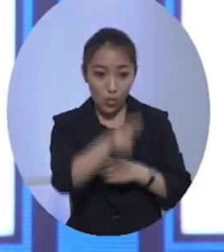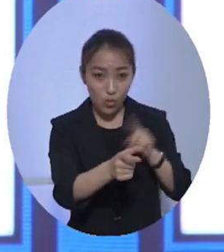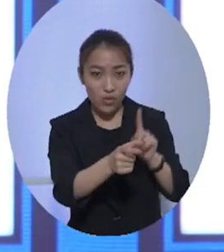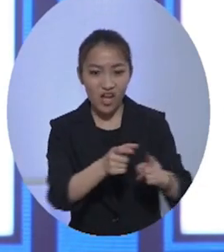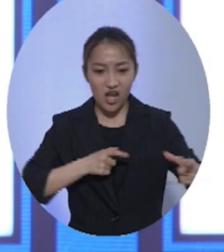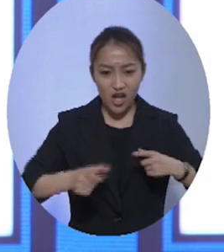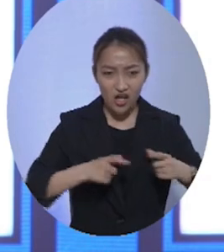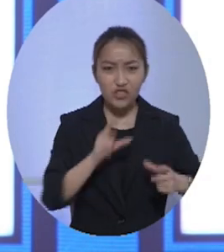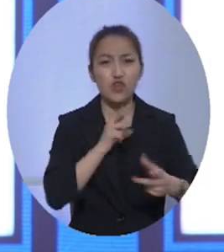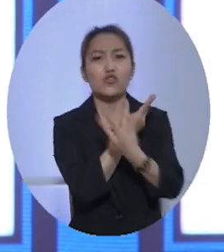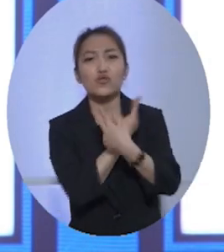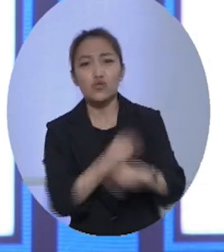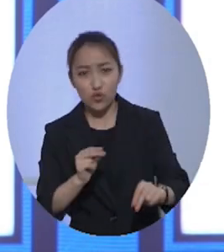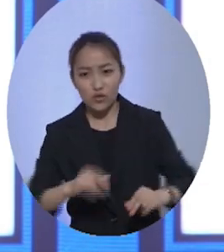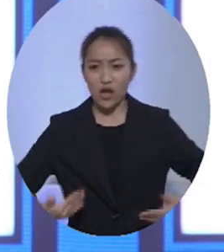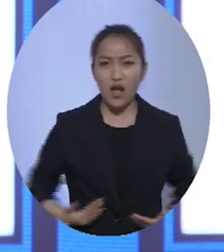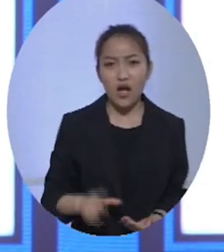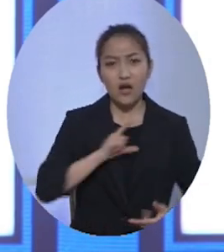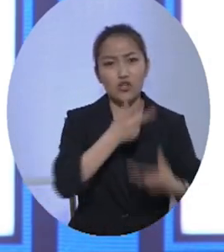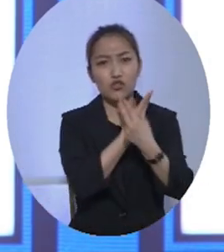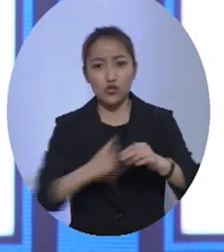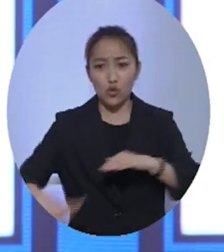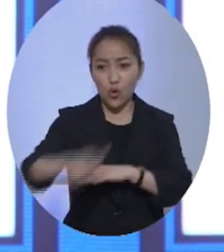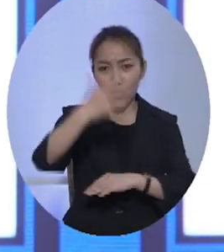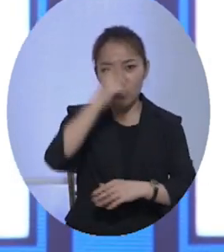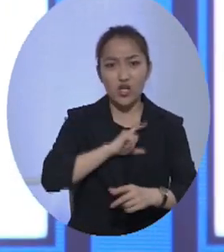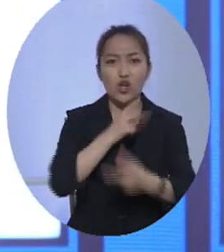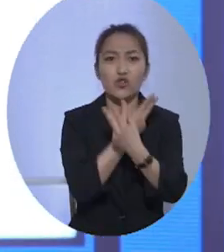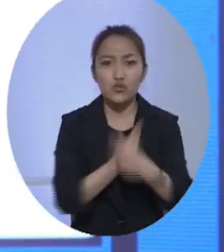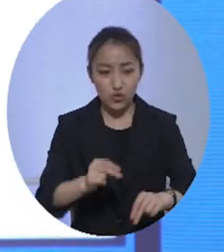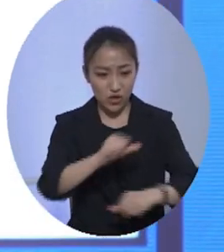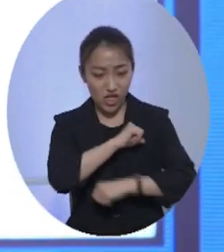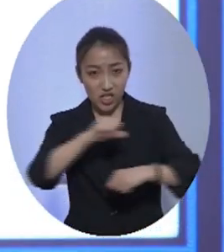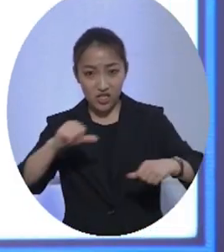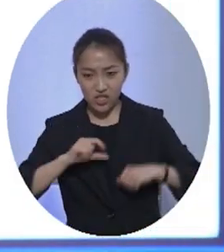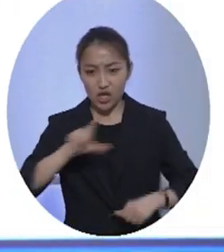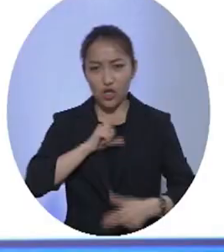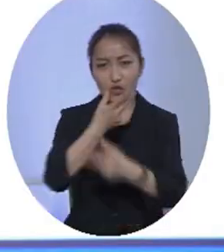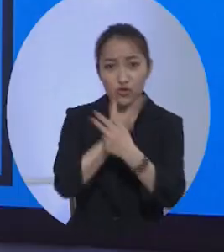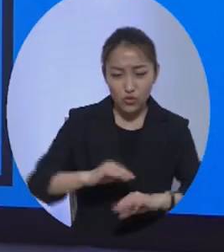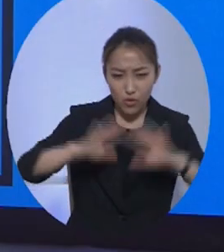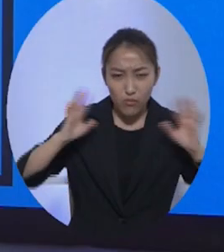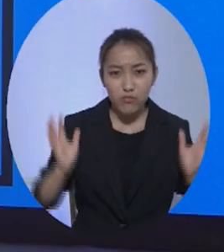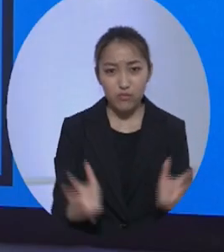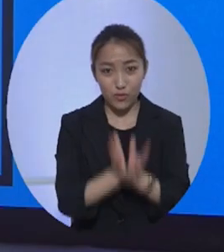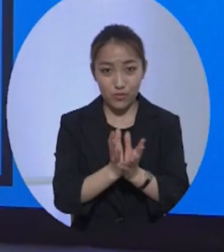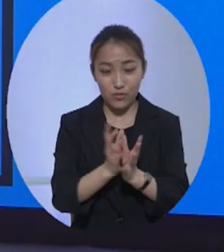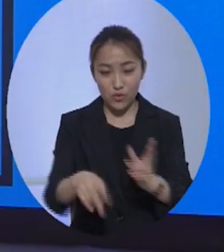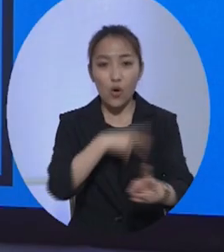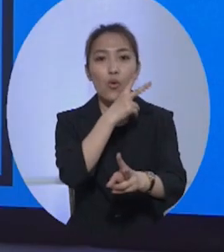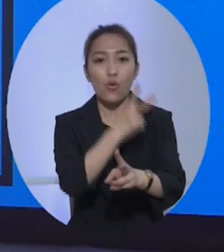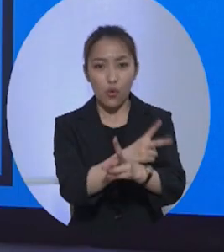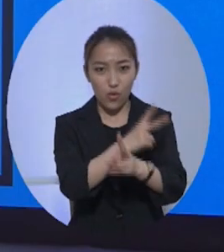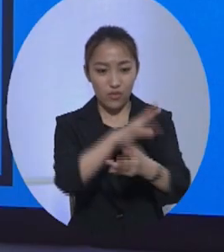эрх чөлөө, ахуйн эрх чөлөө, улс төрийн эрх чөлөө, иргэний эрх чөлөөг нь тунхагласан энэ үндсэн хуулийг орчуулсан байна. За